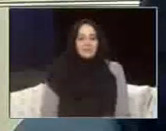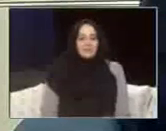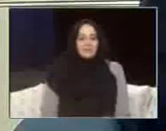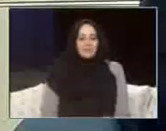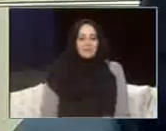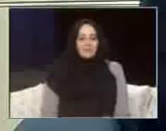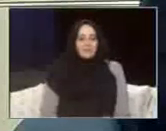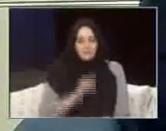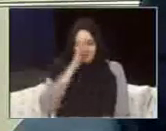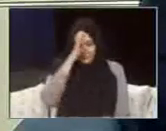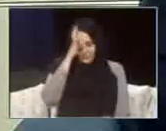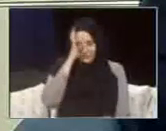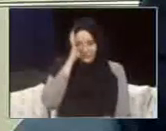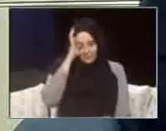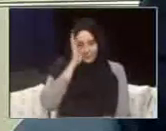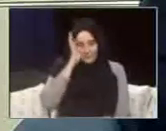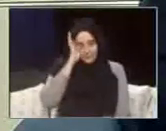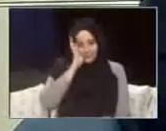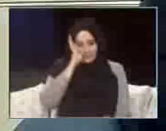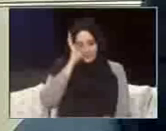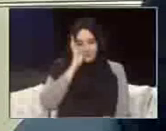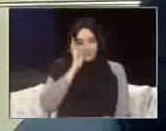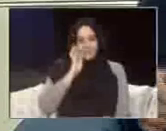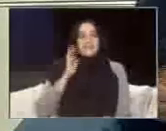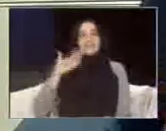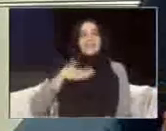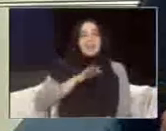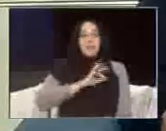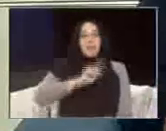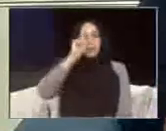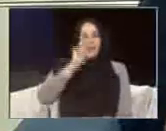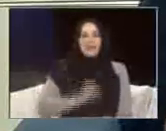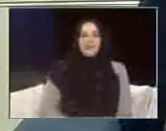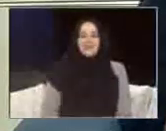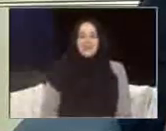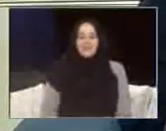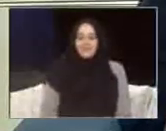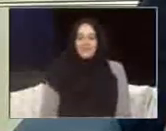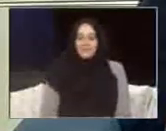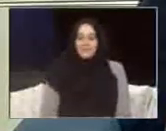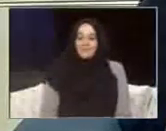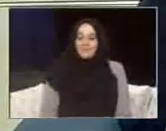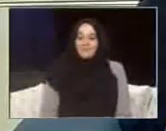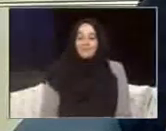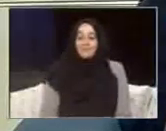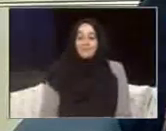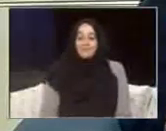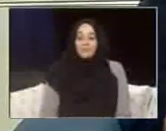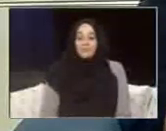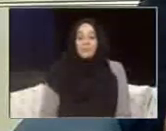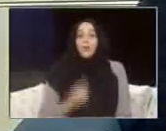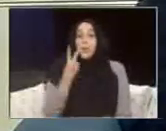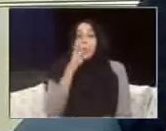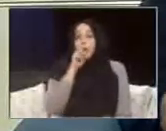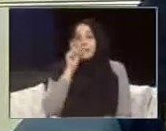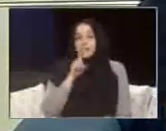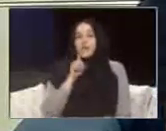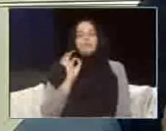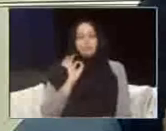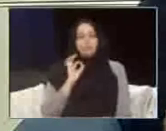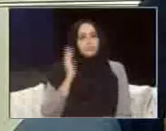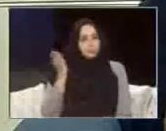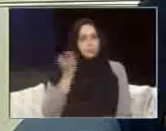أم زهرة. نعم ألو، السلام عليكم. وعليكم السلام ورحمة الله. أخ عندي سؤالين.